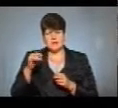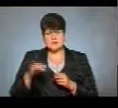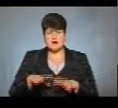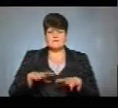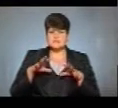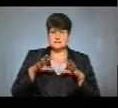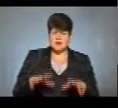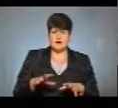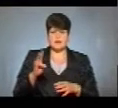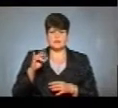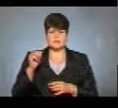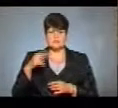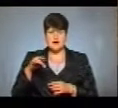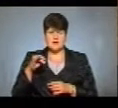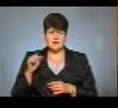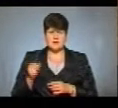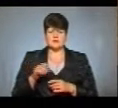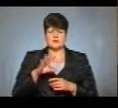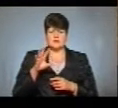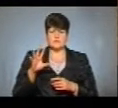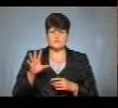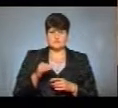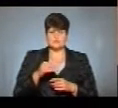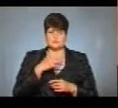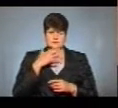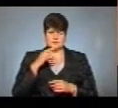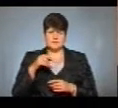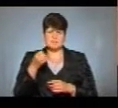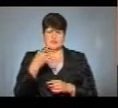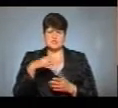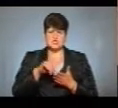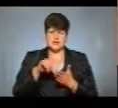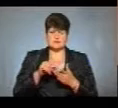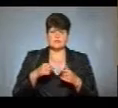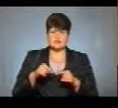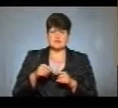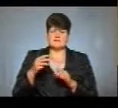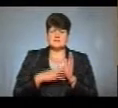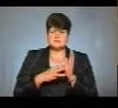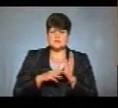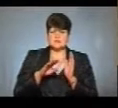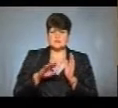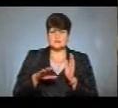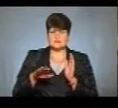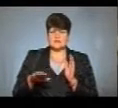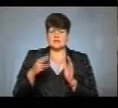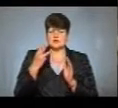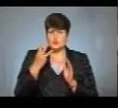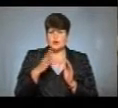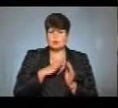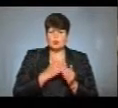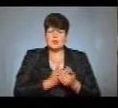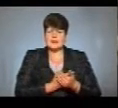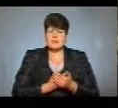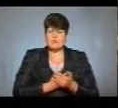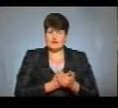Усього 283 пасажири та 15 членів екіпажу. З майже 300 людей на борту 80 діти, троє з яких були